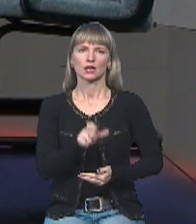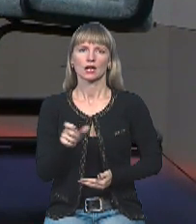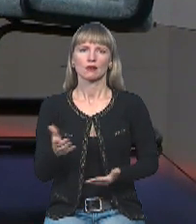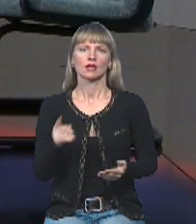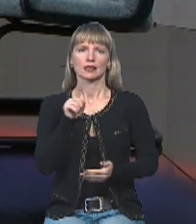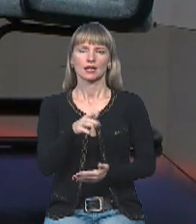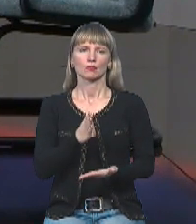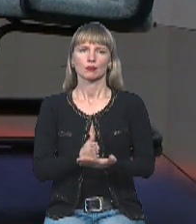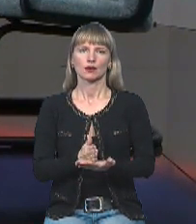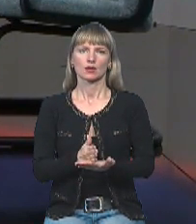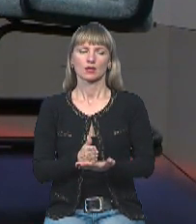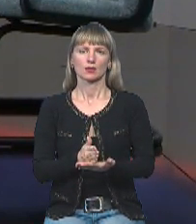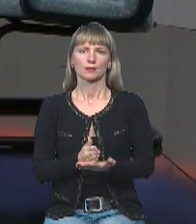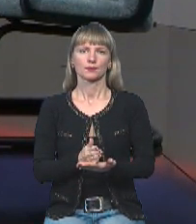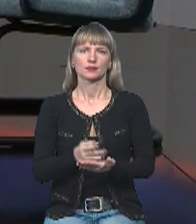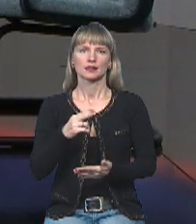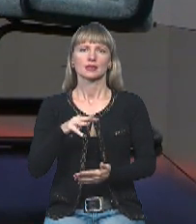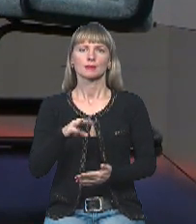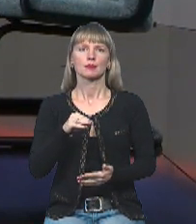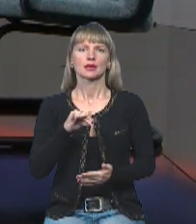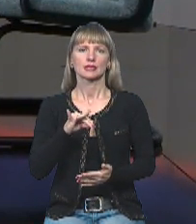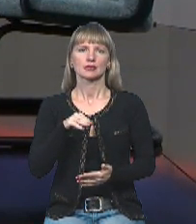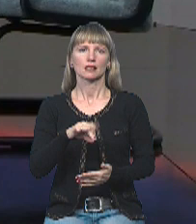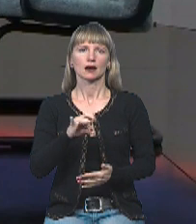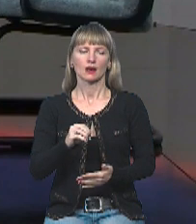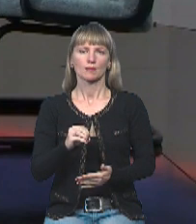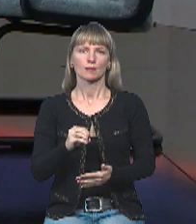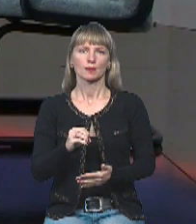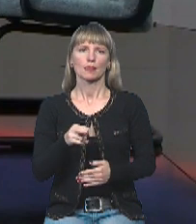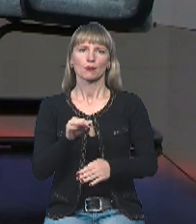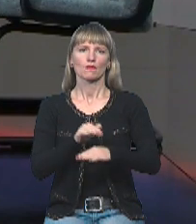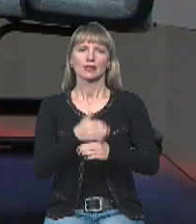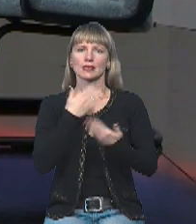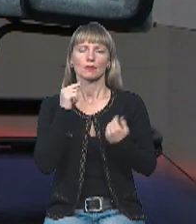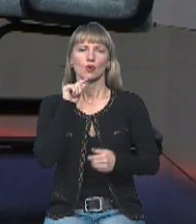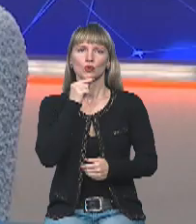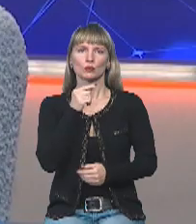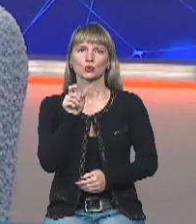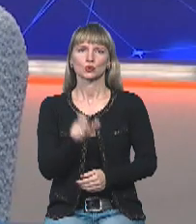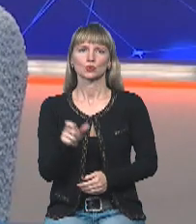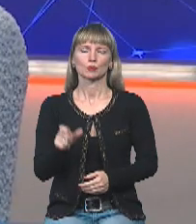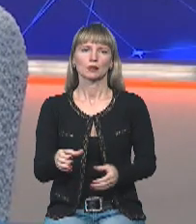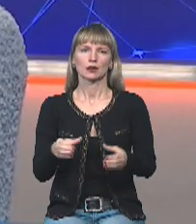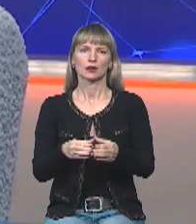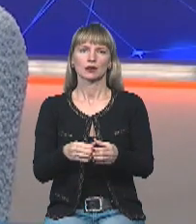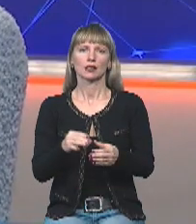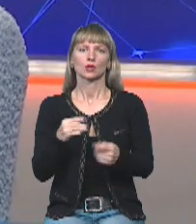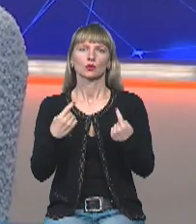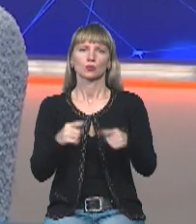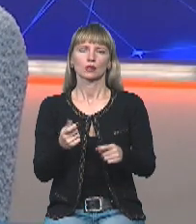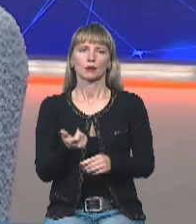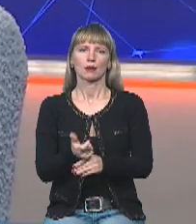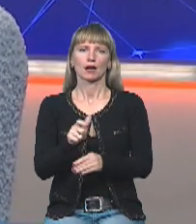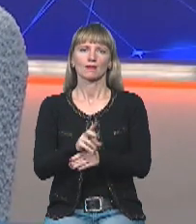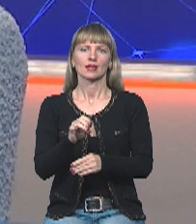там знаходяться. Дмитре, ваш аргумент. По факту, розумієте, немає жодних економічних, суспільних або інших переваг